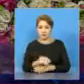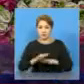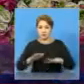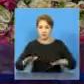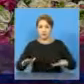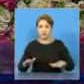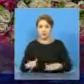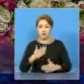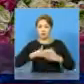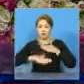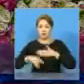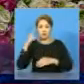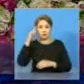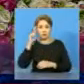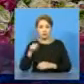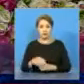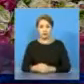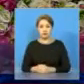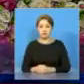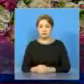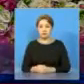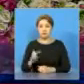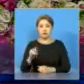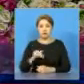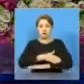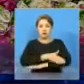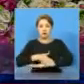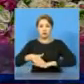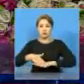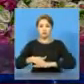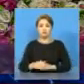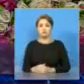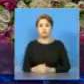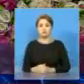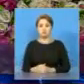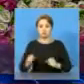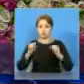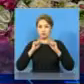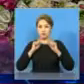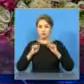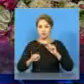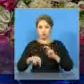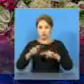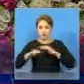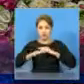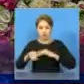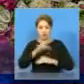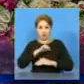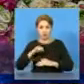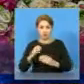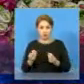балаларымызға қуаныш білдіріп, Тәукехан көшесінде спорт алаңы салып берген өз